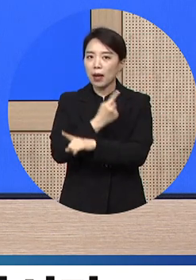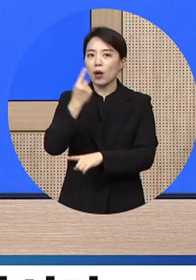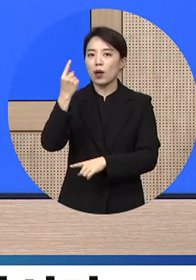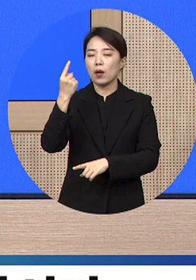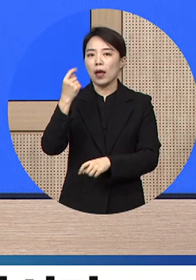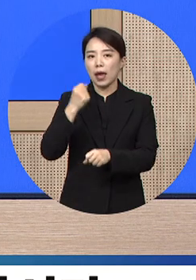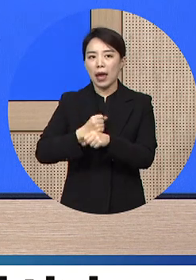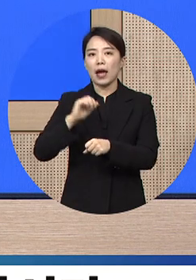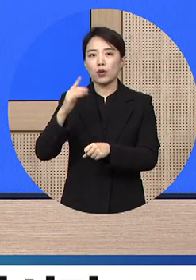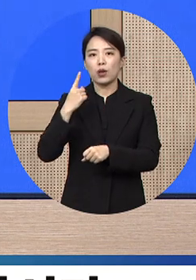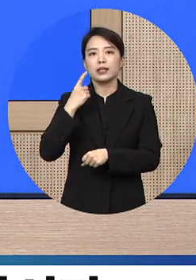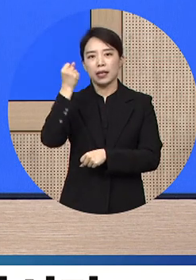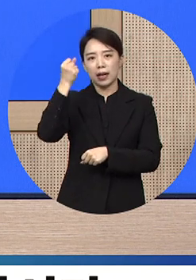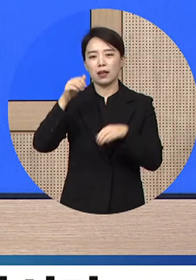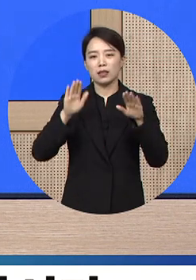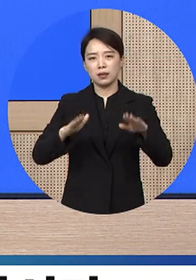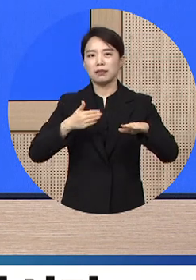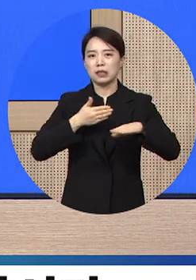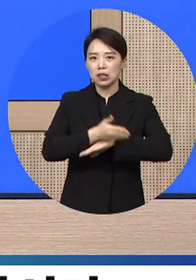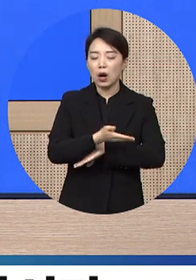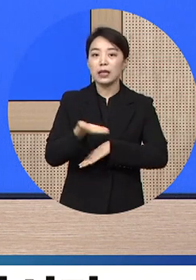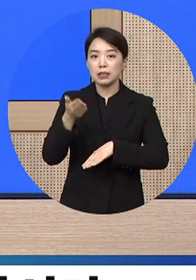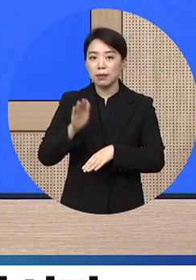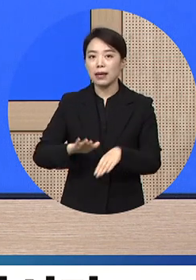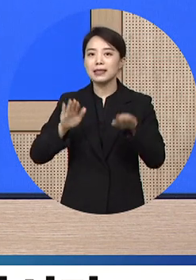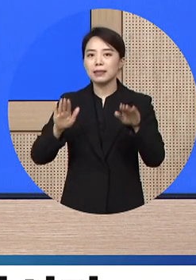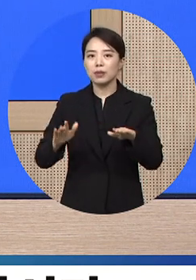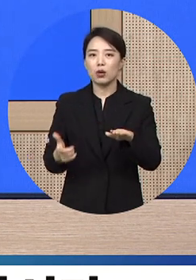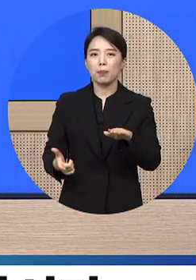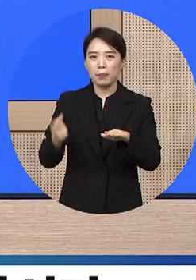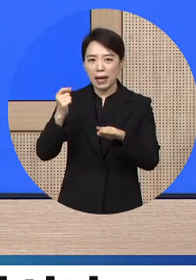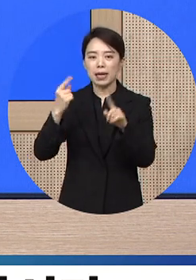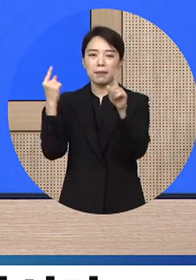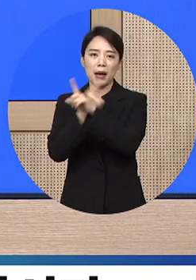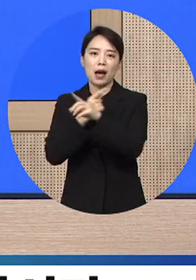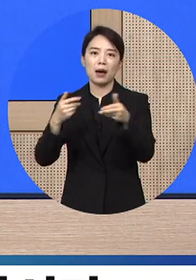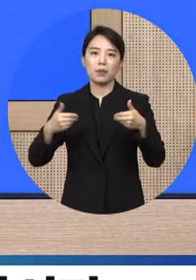저는 생각을 합니다. 늦은 감이 있지만 지금이라도 대전환이 이루어진다고